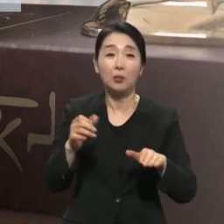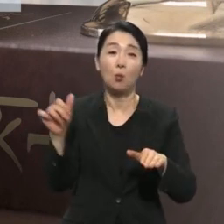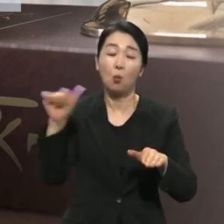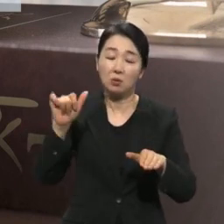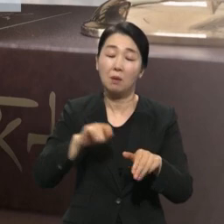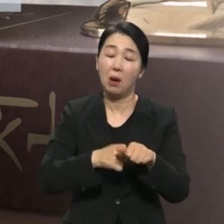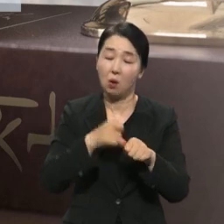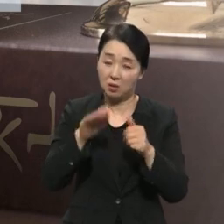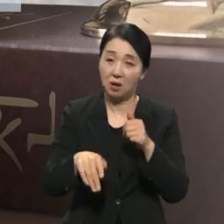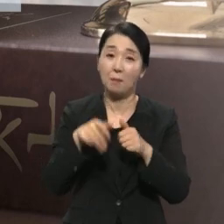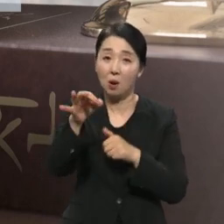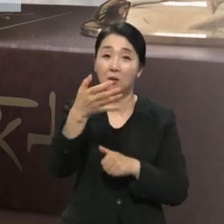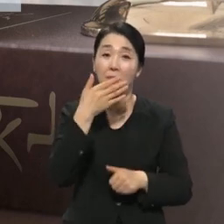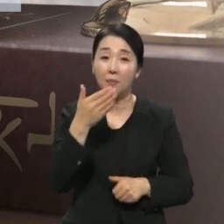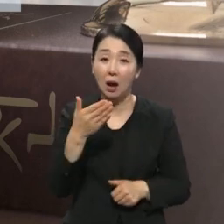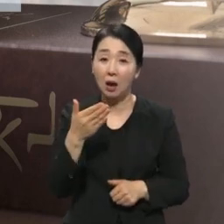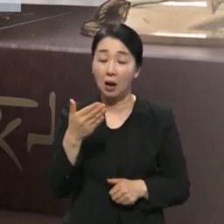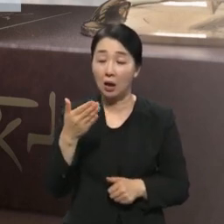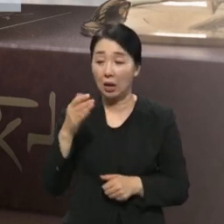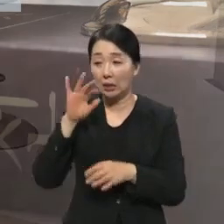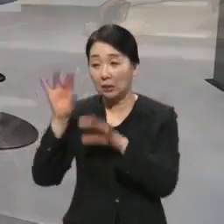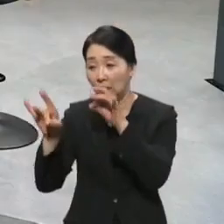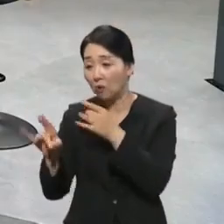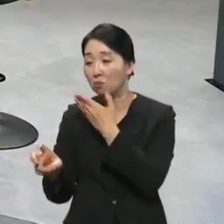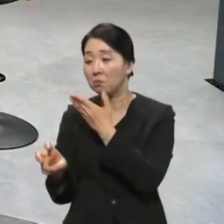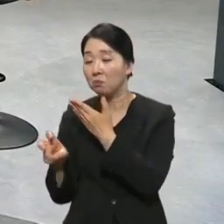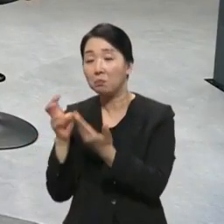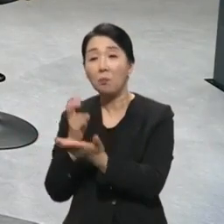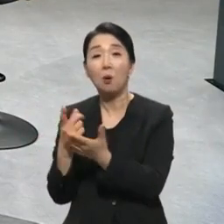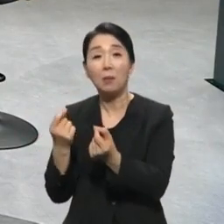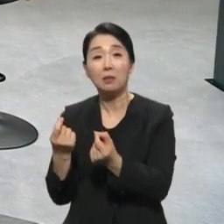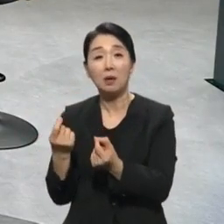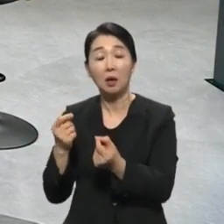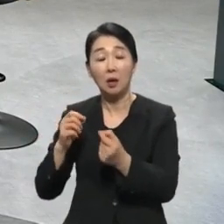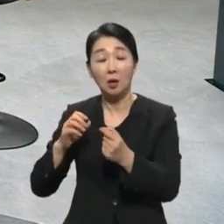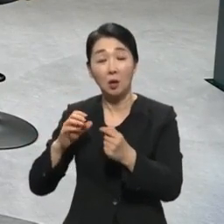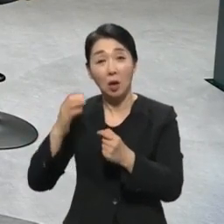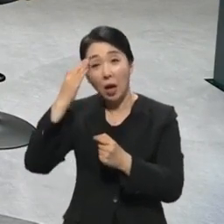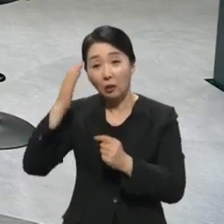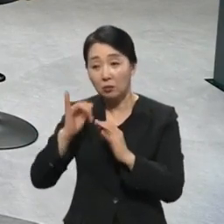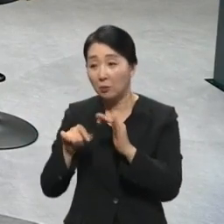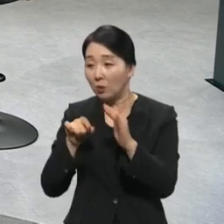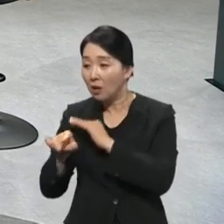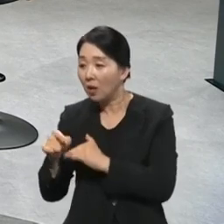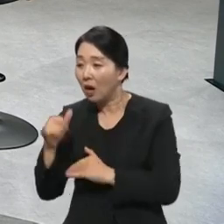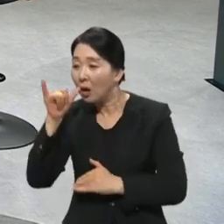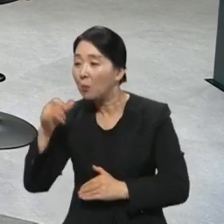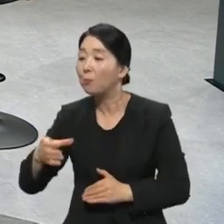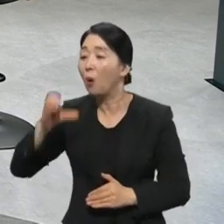수가 있습니다 태국의 합법이었다 하더라도 우리 국민이 거기 가서 하면 처벌받을 수 있는 거예요